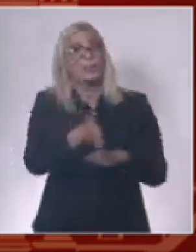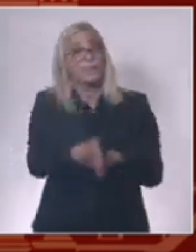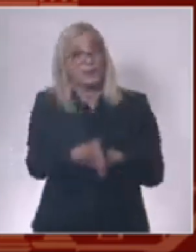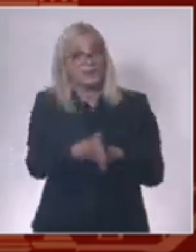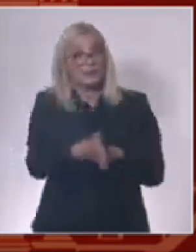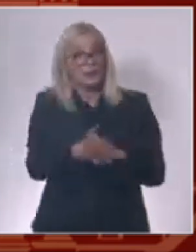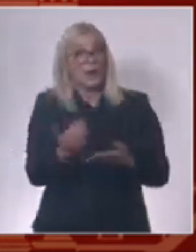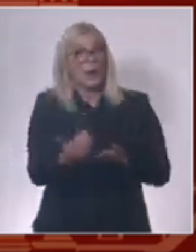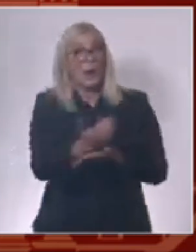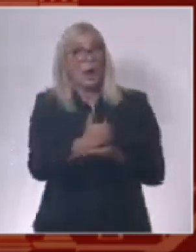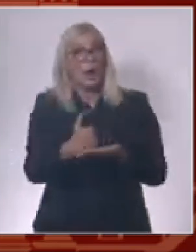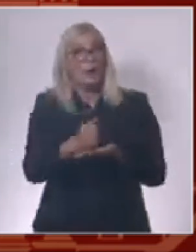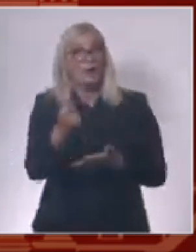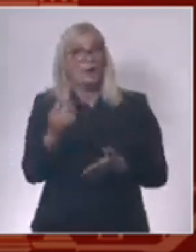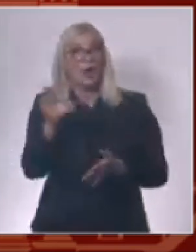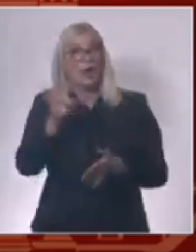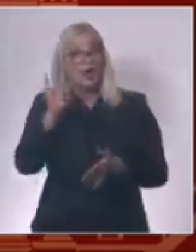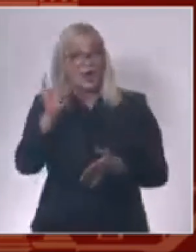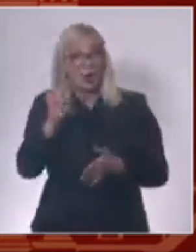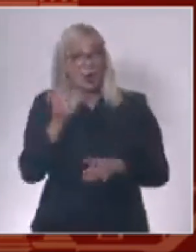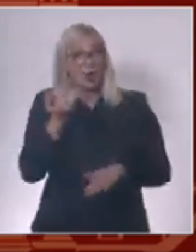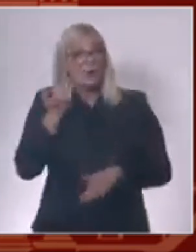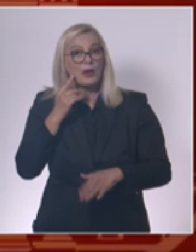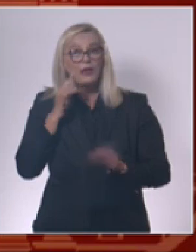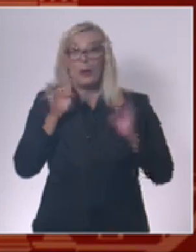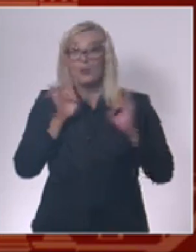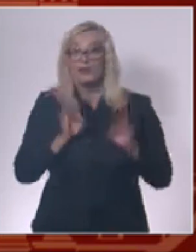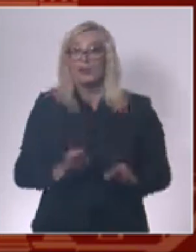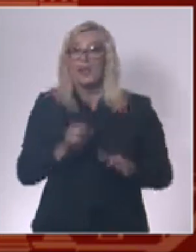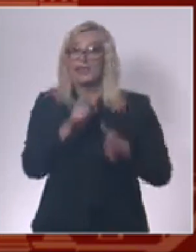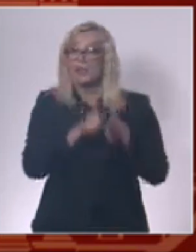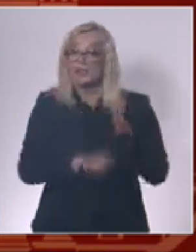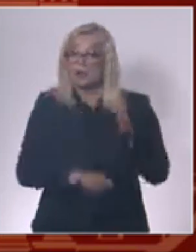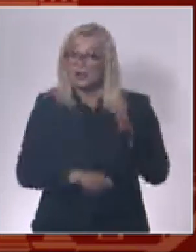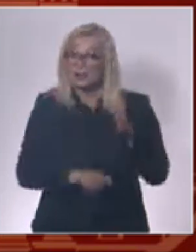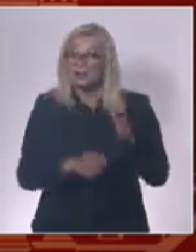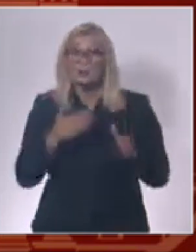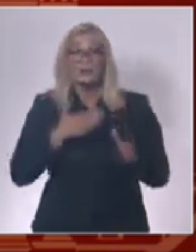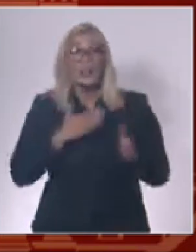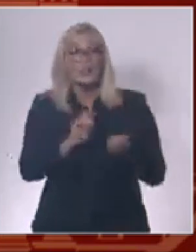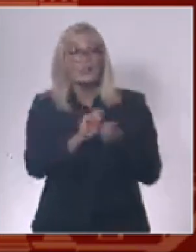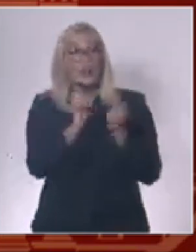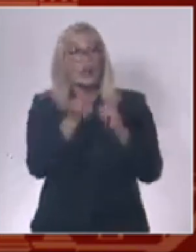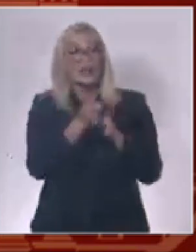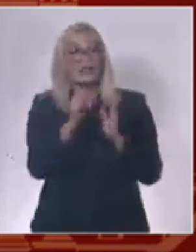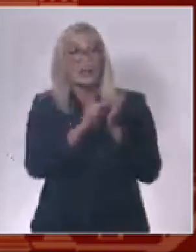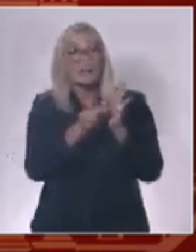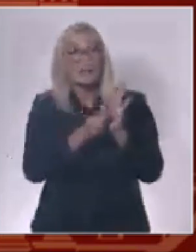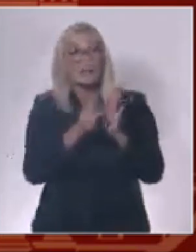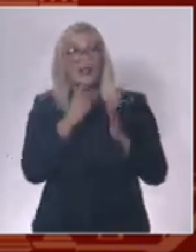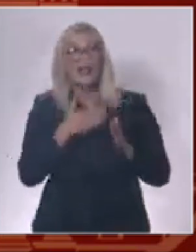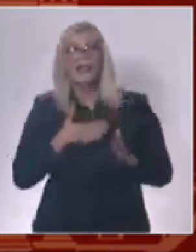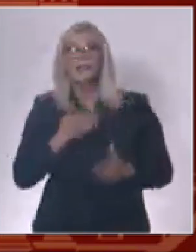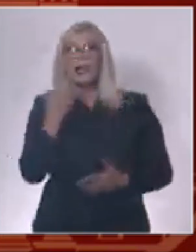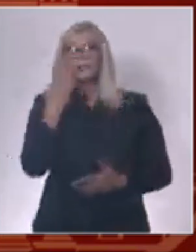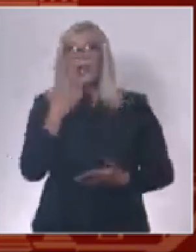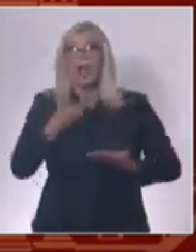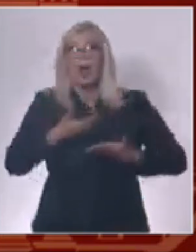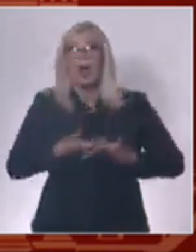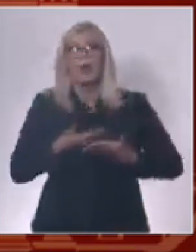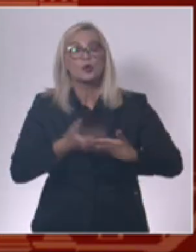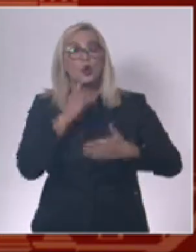до придобивките на Унијата уште пред официалното членство. Нашата реформска агенда се темели на 4 основни